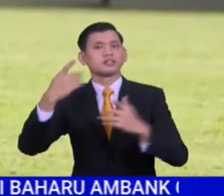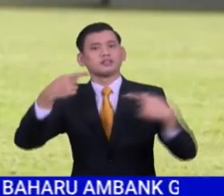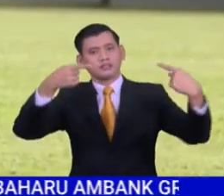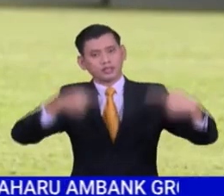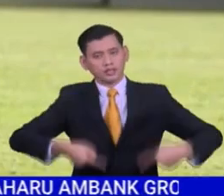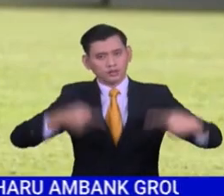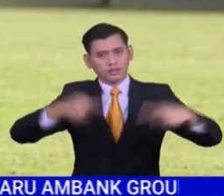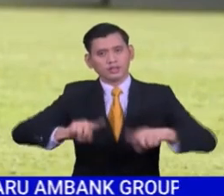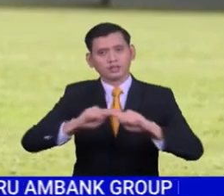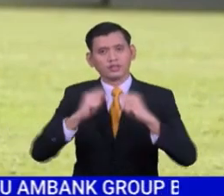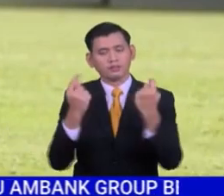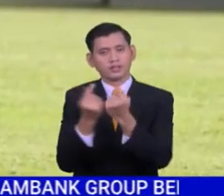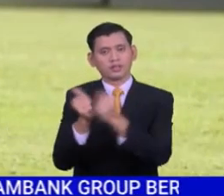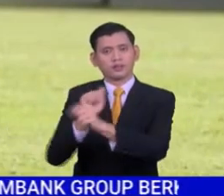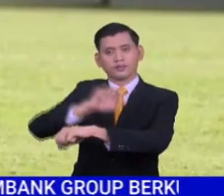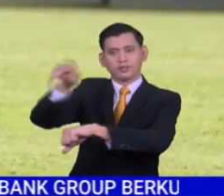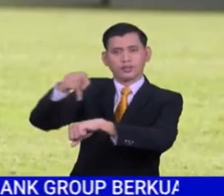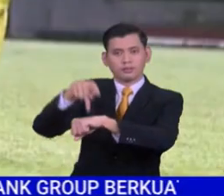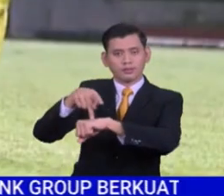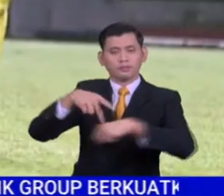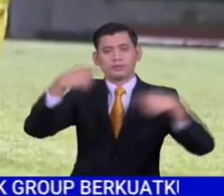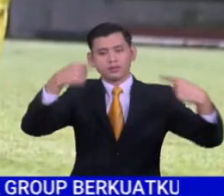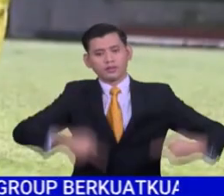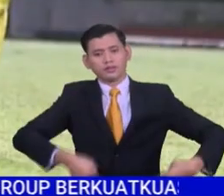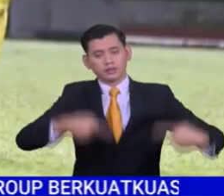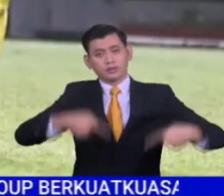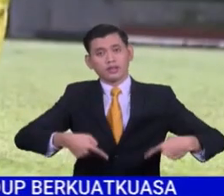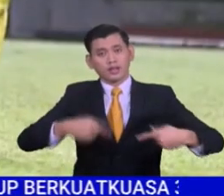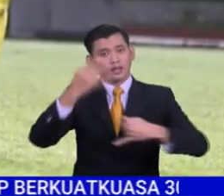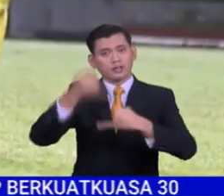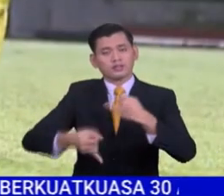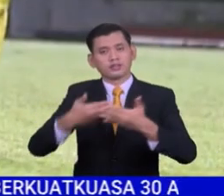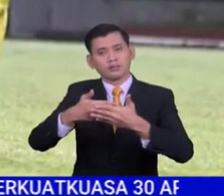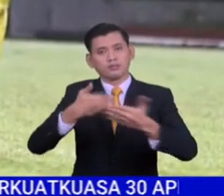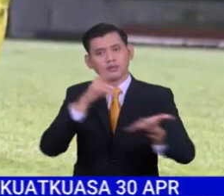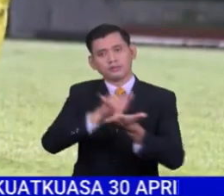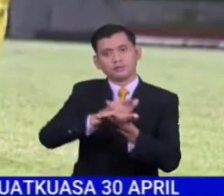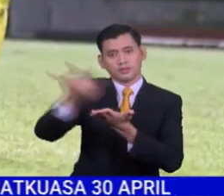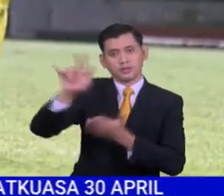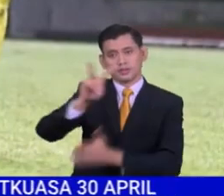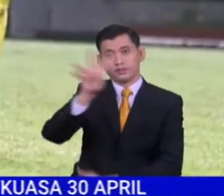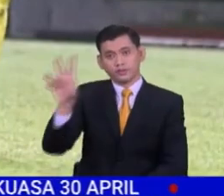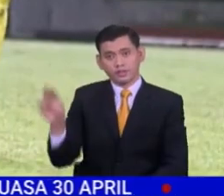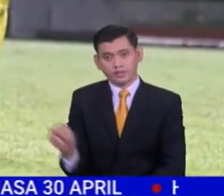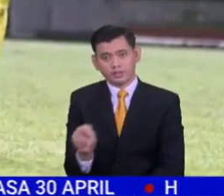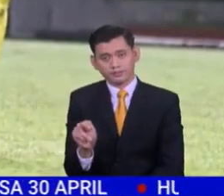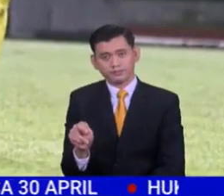bawah 23 Filipina bagi perlawanan persahabatan terakhir sebelum berlepas ke Vietnam.